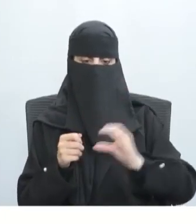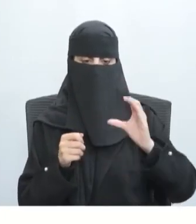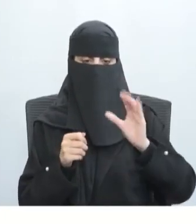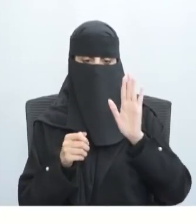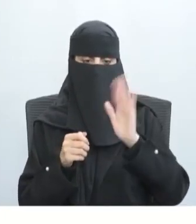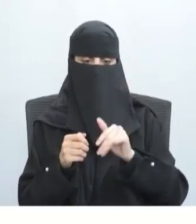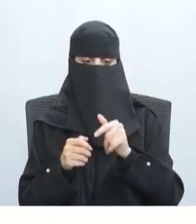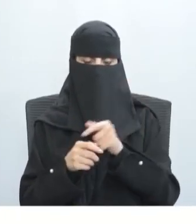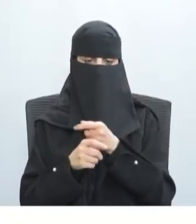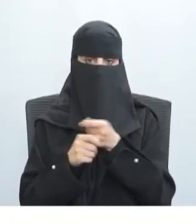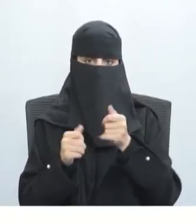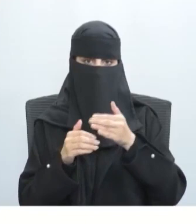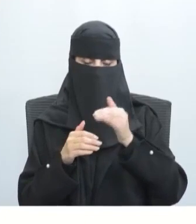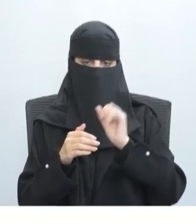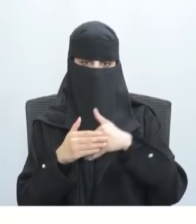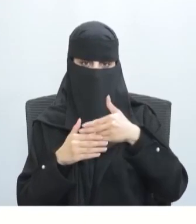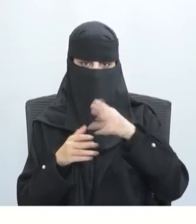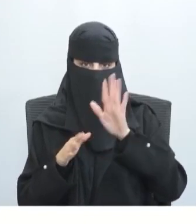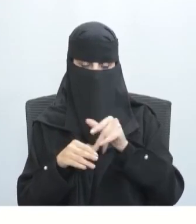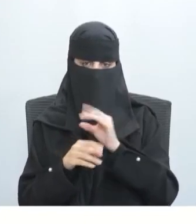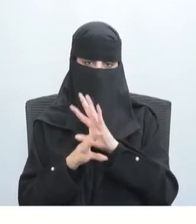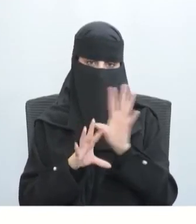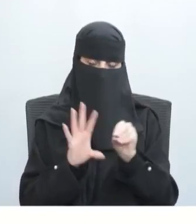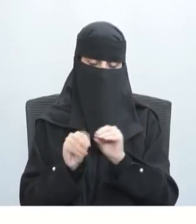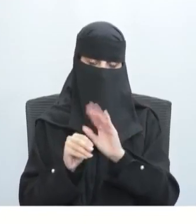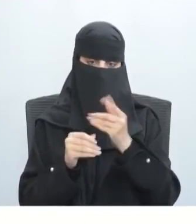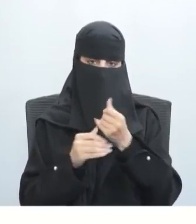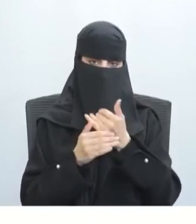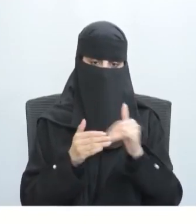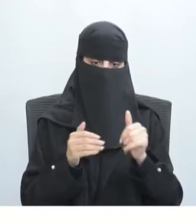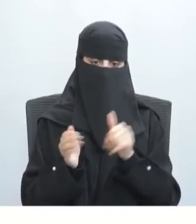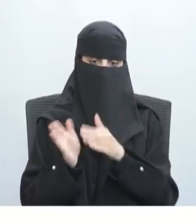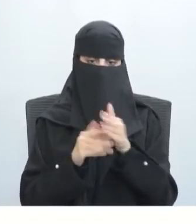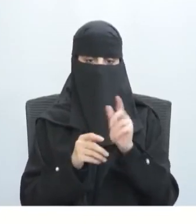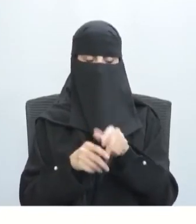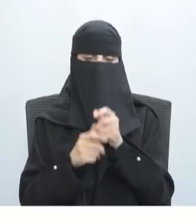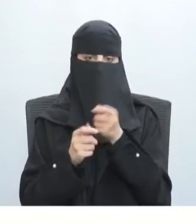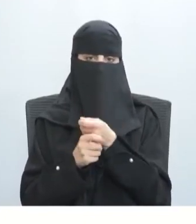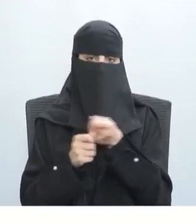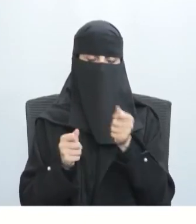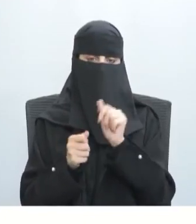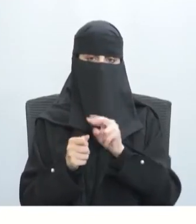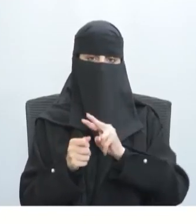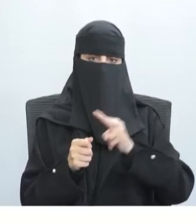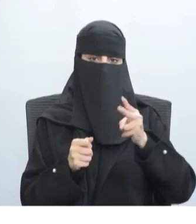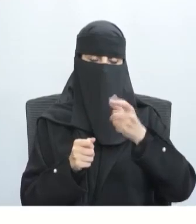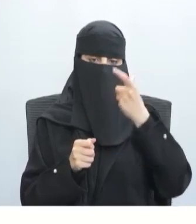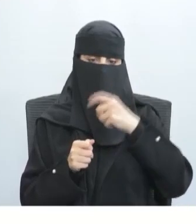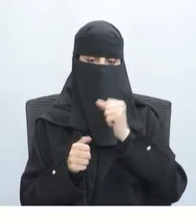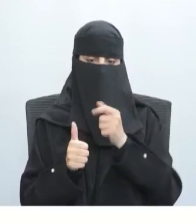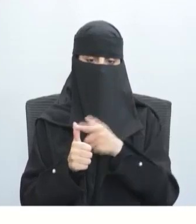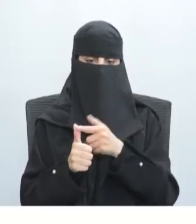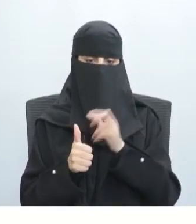تسمى بالخصم تحدثنا بعد ذلك عن تكلفه الفرصه البديله الشخصيه وتكلفه الفرصه البديله